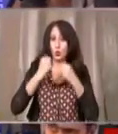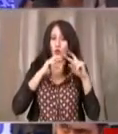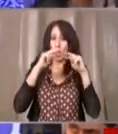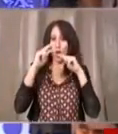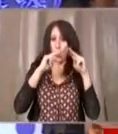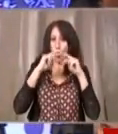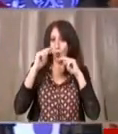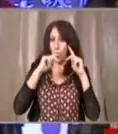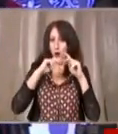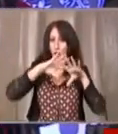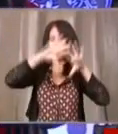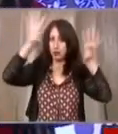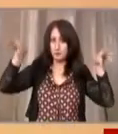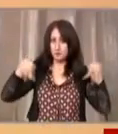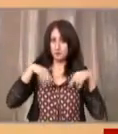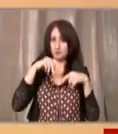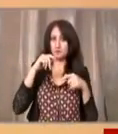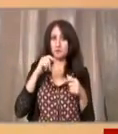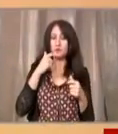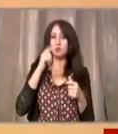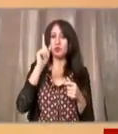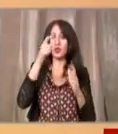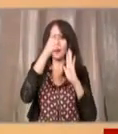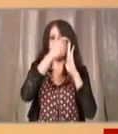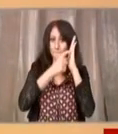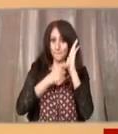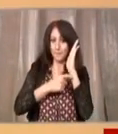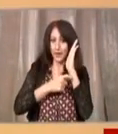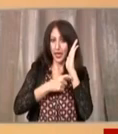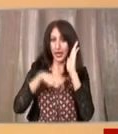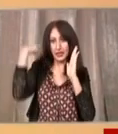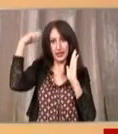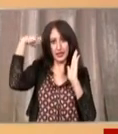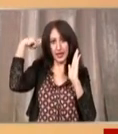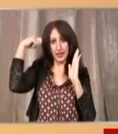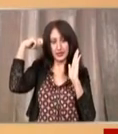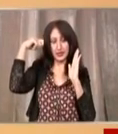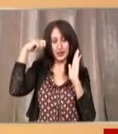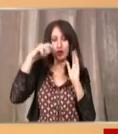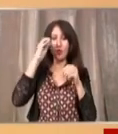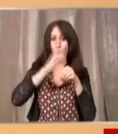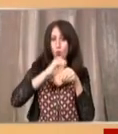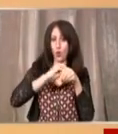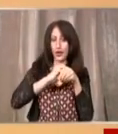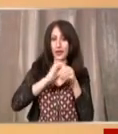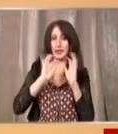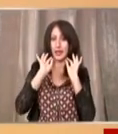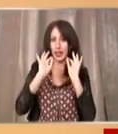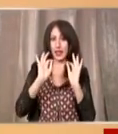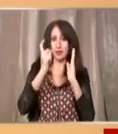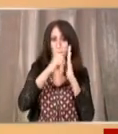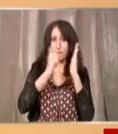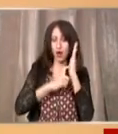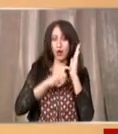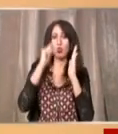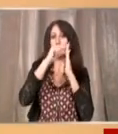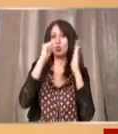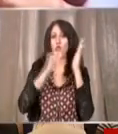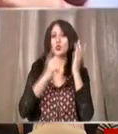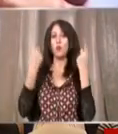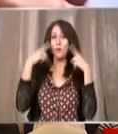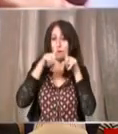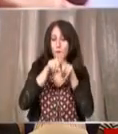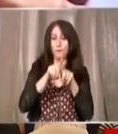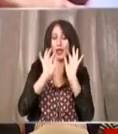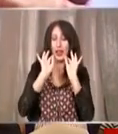المواطنين إن هم ينزلوا ويقولوا رأيهم. أيضا إخواننا وأصدقائنا ذوي الإعاقة في بروتوكول تم مع وزارة